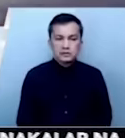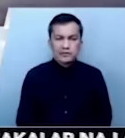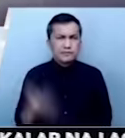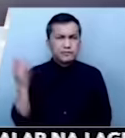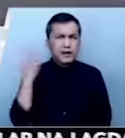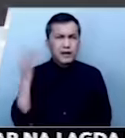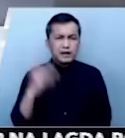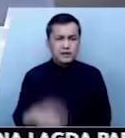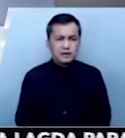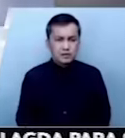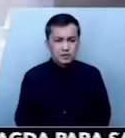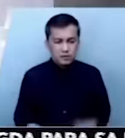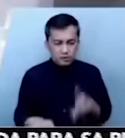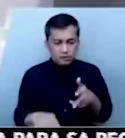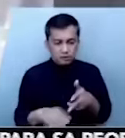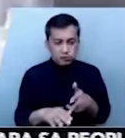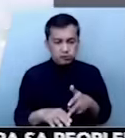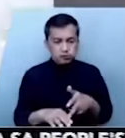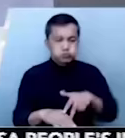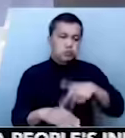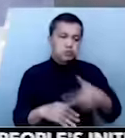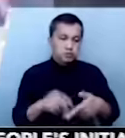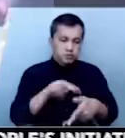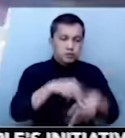Tumilapo ng parehong sakay ng motorsiklo.